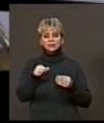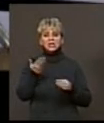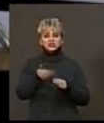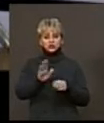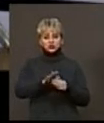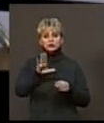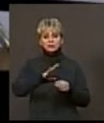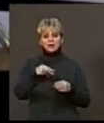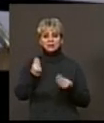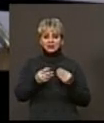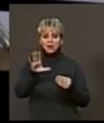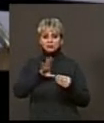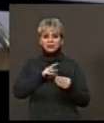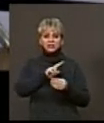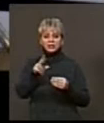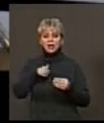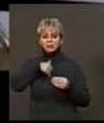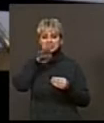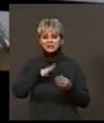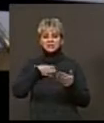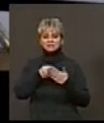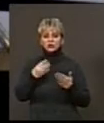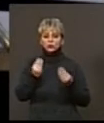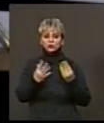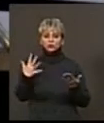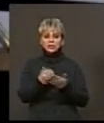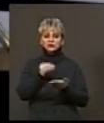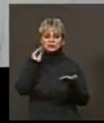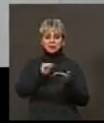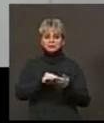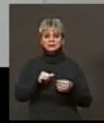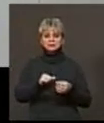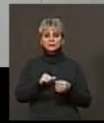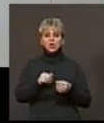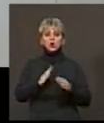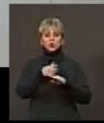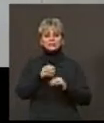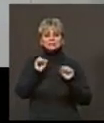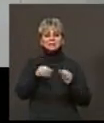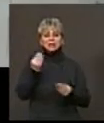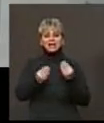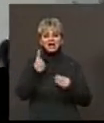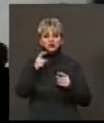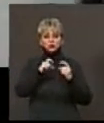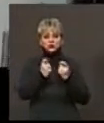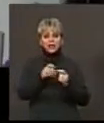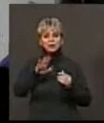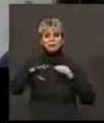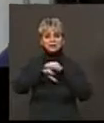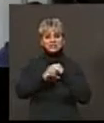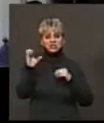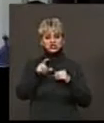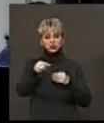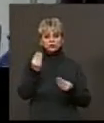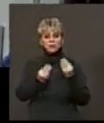тяжело нам давалось. Никак они не могли свою игру найти и забить не могли. Гости смогли отыграть одну шайбу лишь на последней